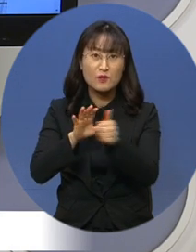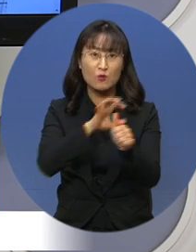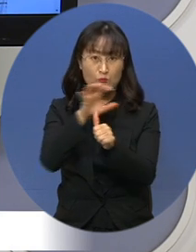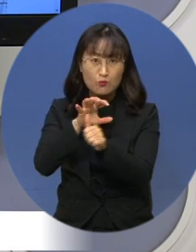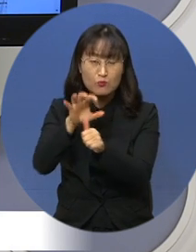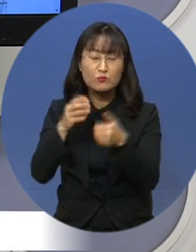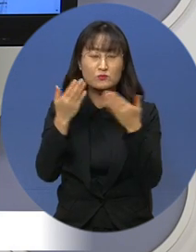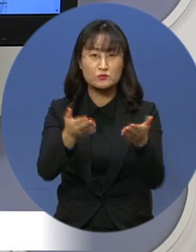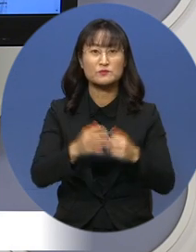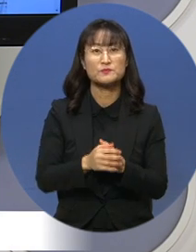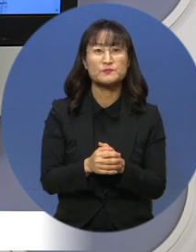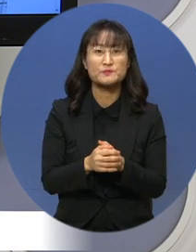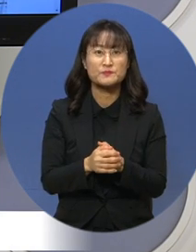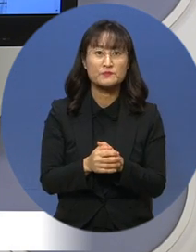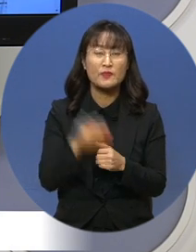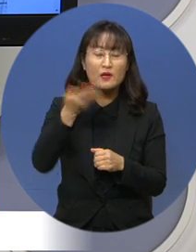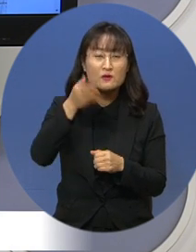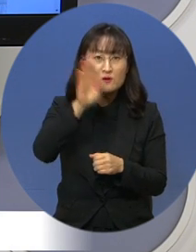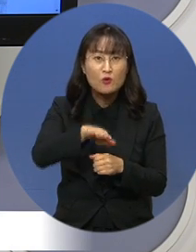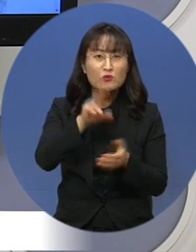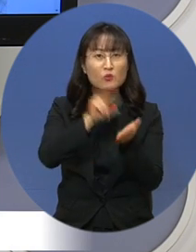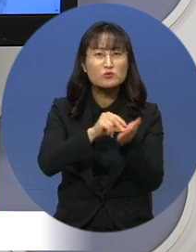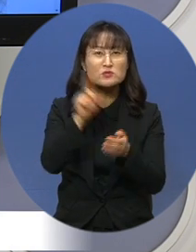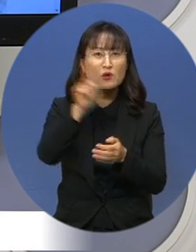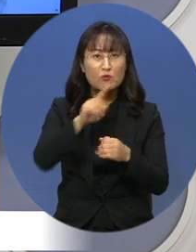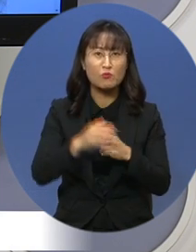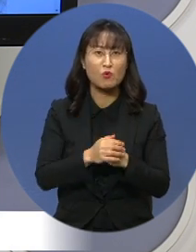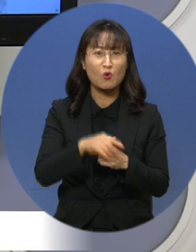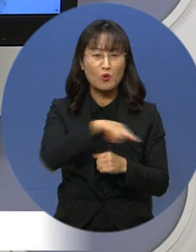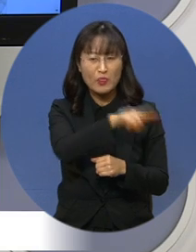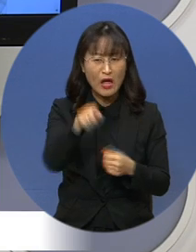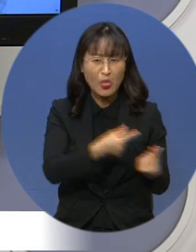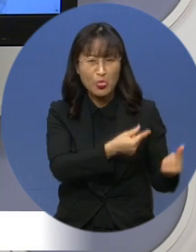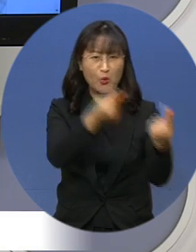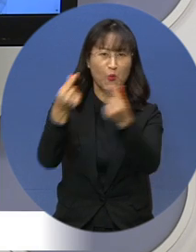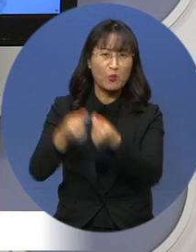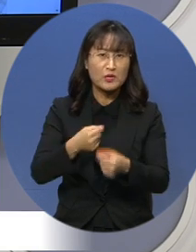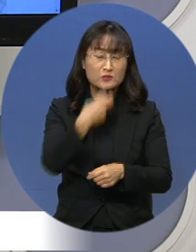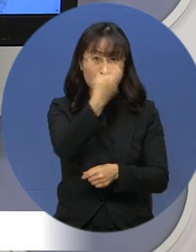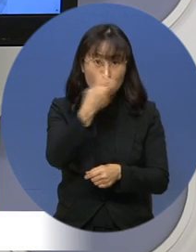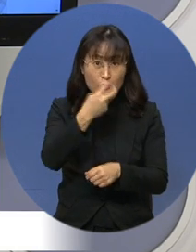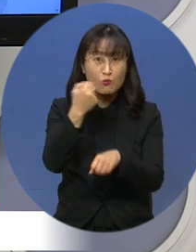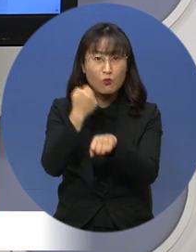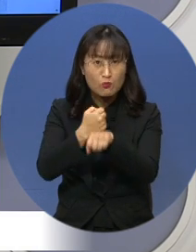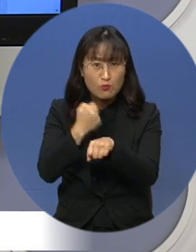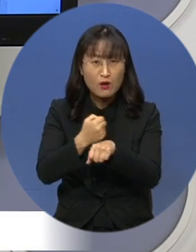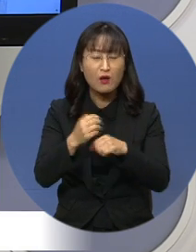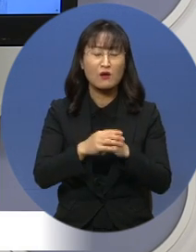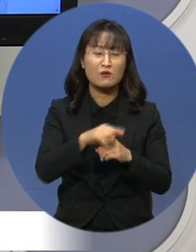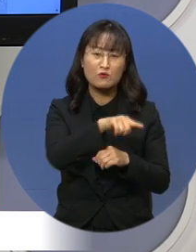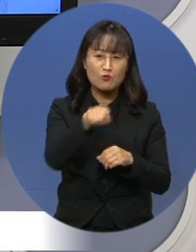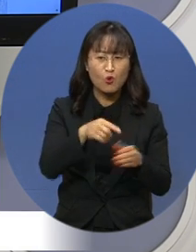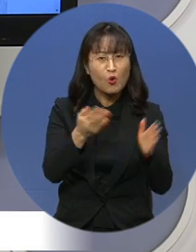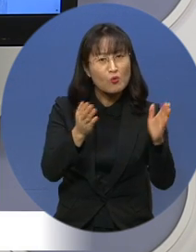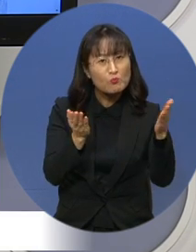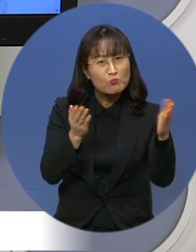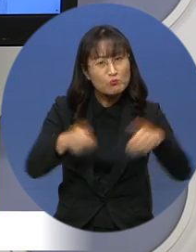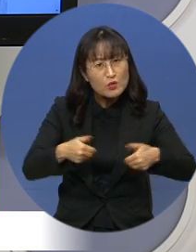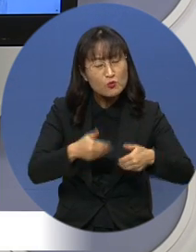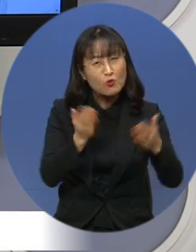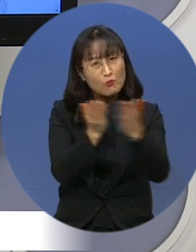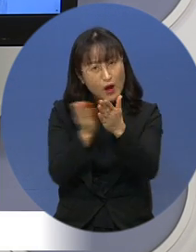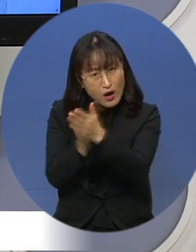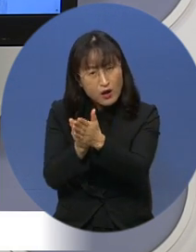거뒀습니다 하지만 획일적 기준 적용으로 인한 볼 봄에 제일 가족화 와 다양한 긴급 조금